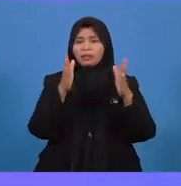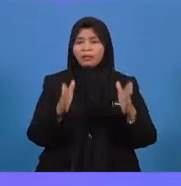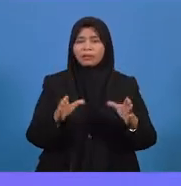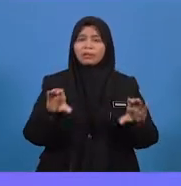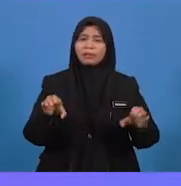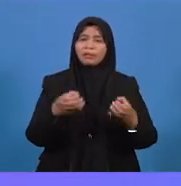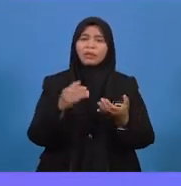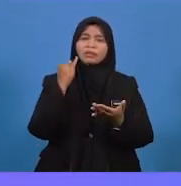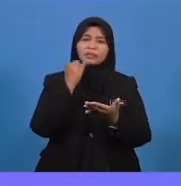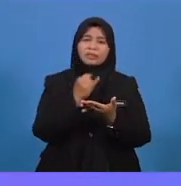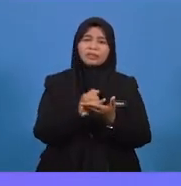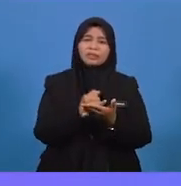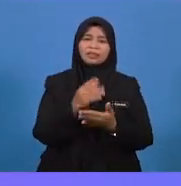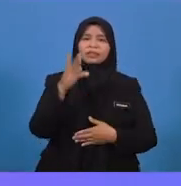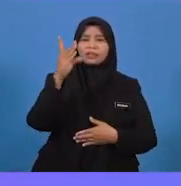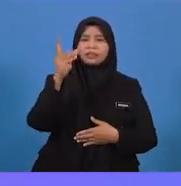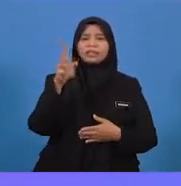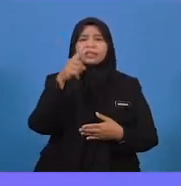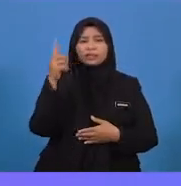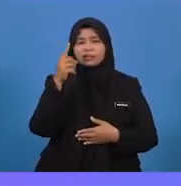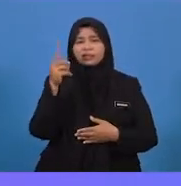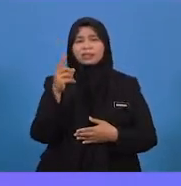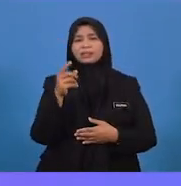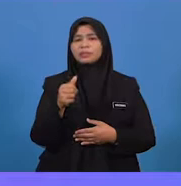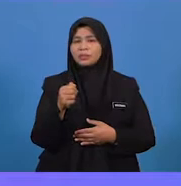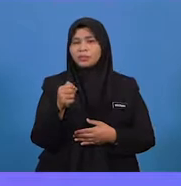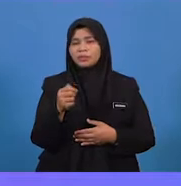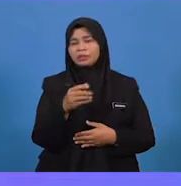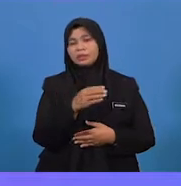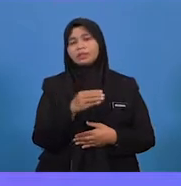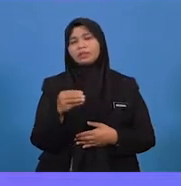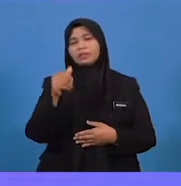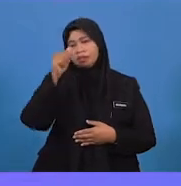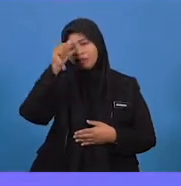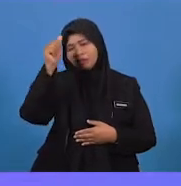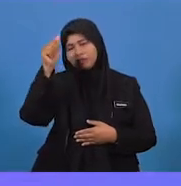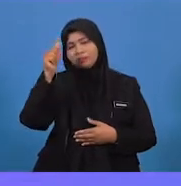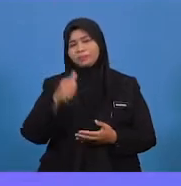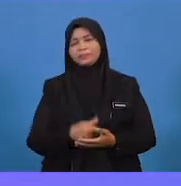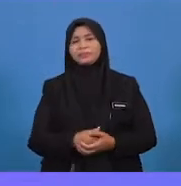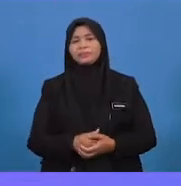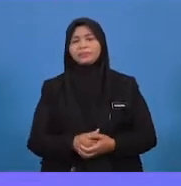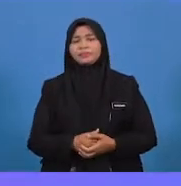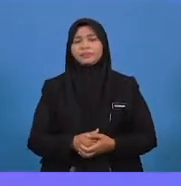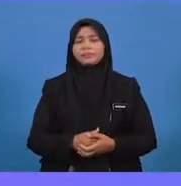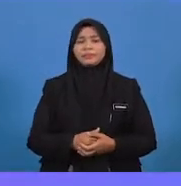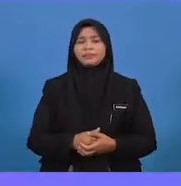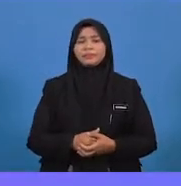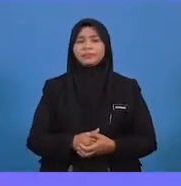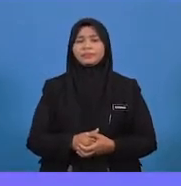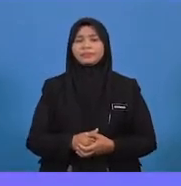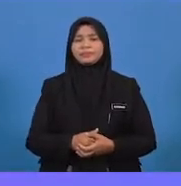melakukan maksiat, D. Sentiasa bertasbih dan memuji Allah Subhanahu wa